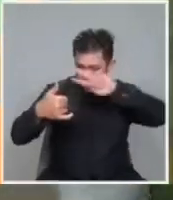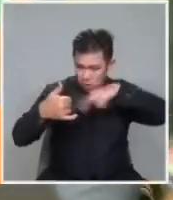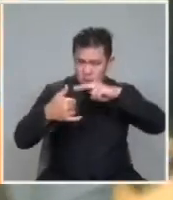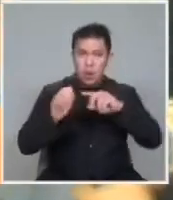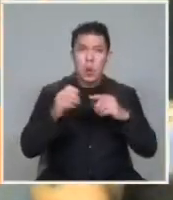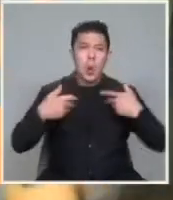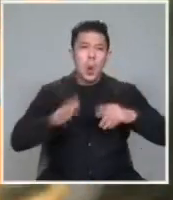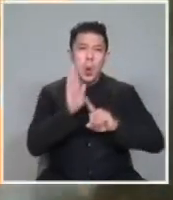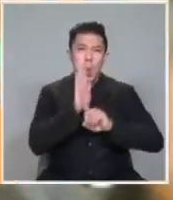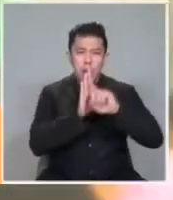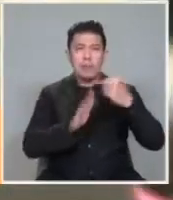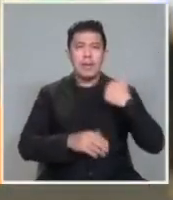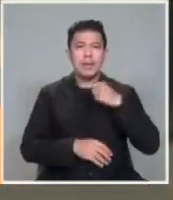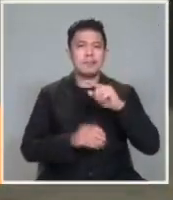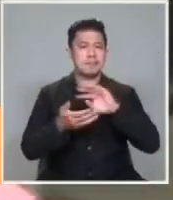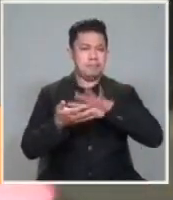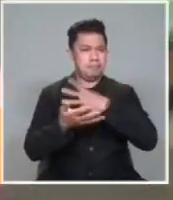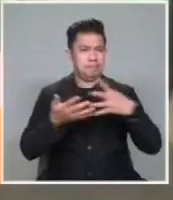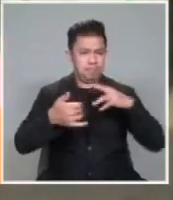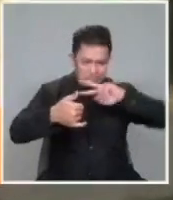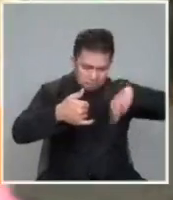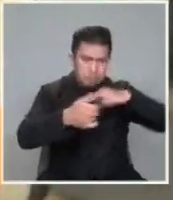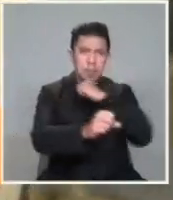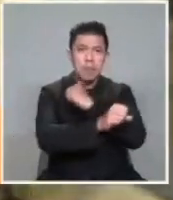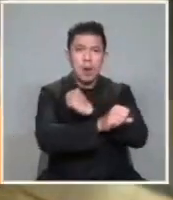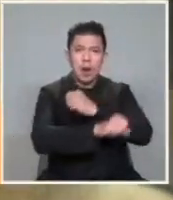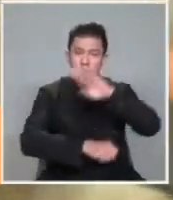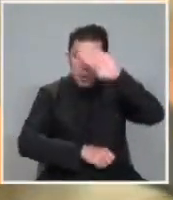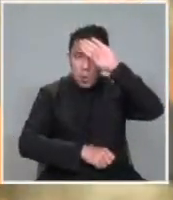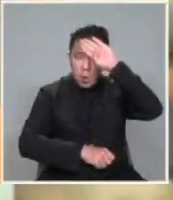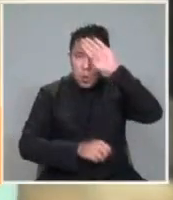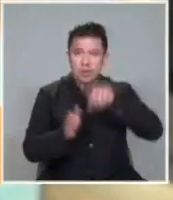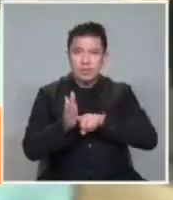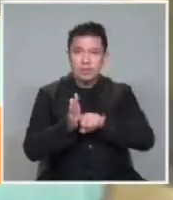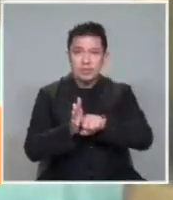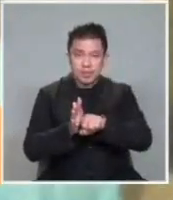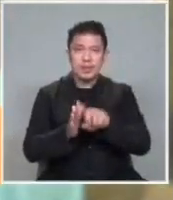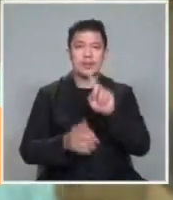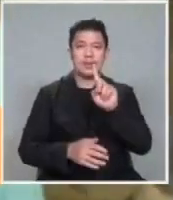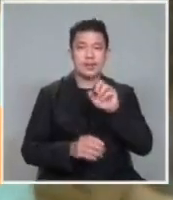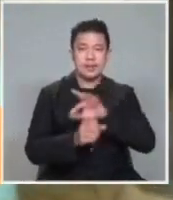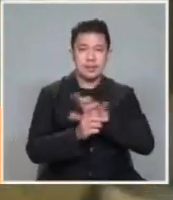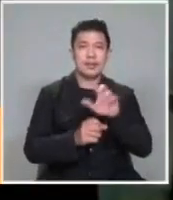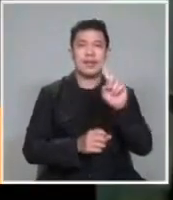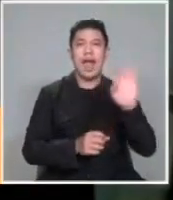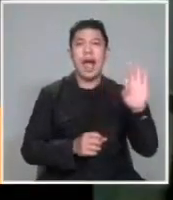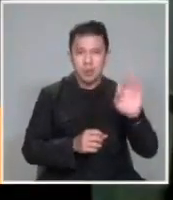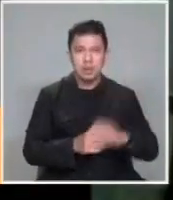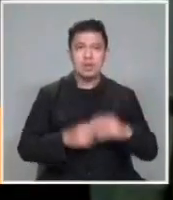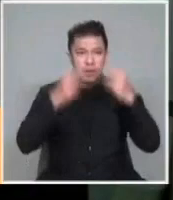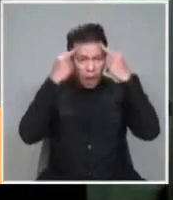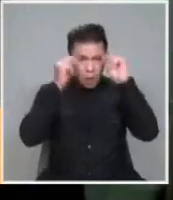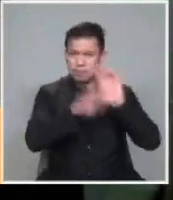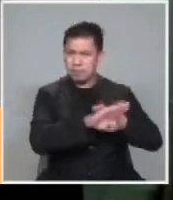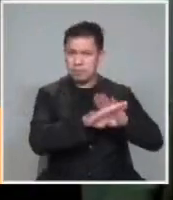ดอุณหภูมิร่างกายซึ่งเป็นมาตรการคัดกรองและป้องกันการระบาดของไวรัสโควิด-19 พร้อมกันนี้นะคะนายกรัฐมนตรีมีการกำ